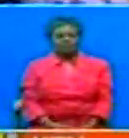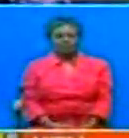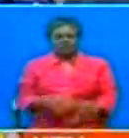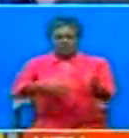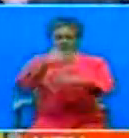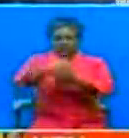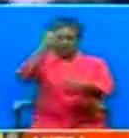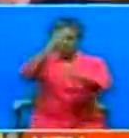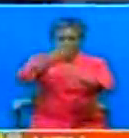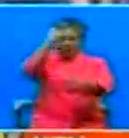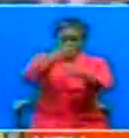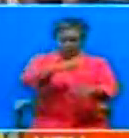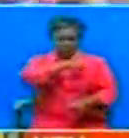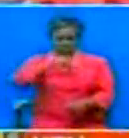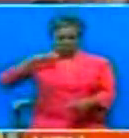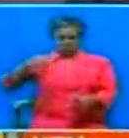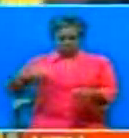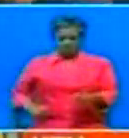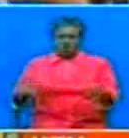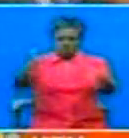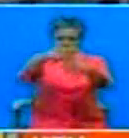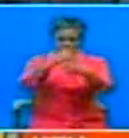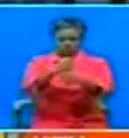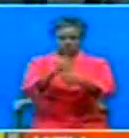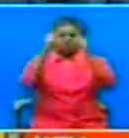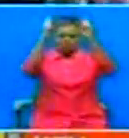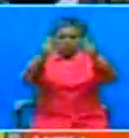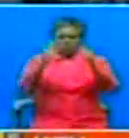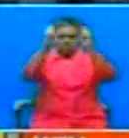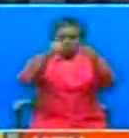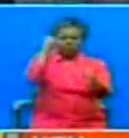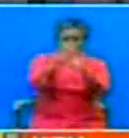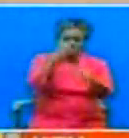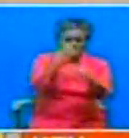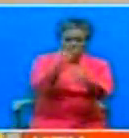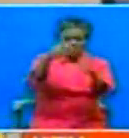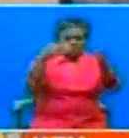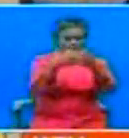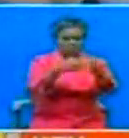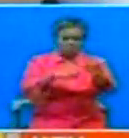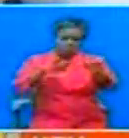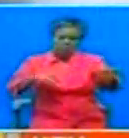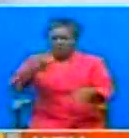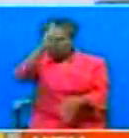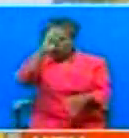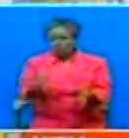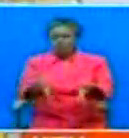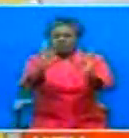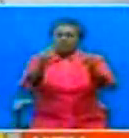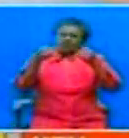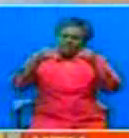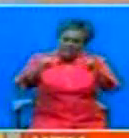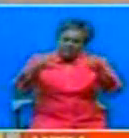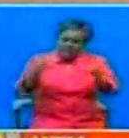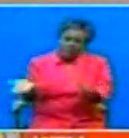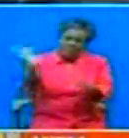baada ya wafanyakazi wa kampuni ya China Bridge Road kususia kazi na kusababisha msongamano mkubwa. Maafisa wa polisi walijaribu